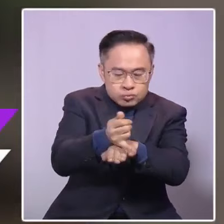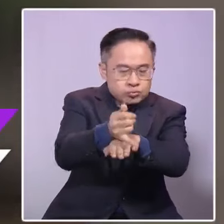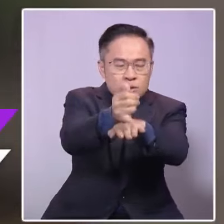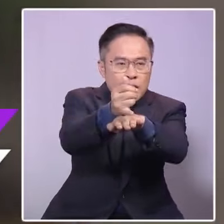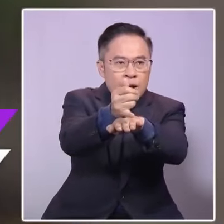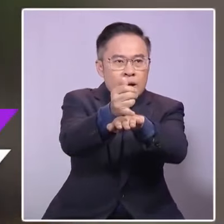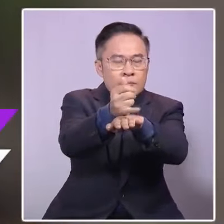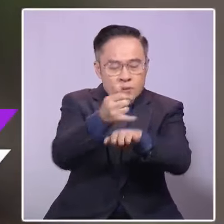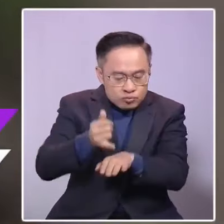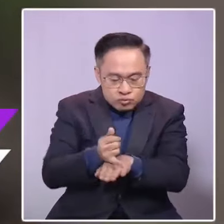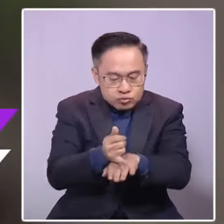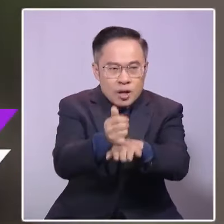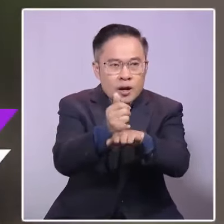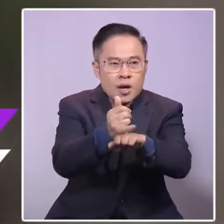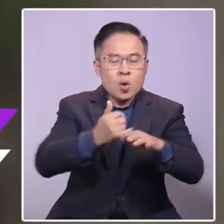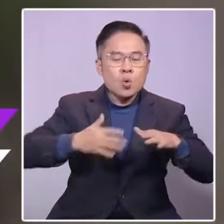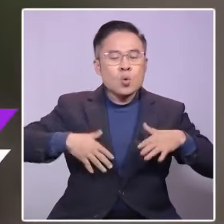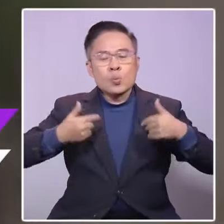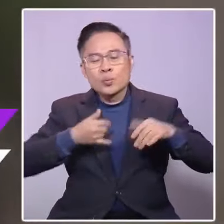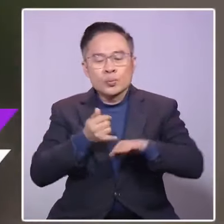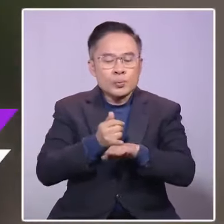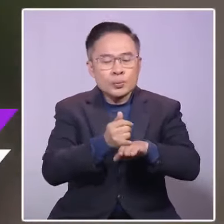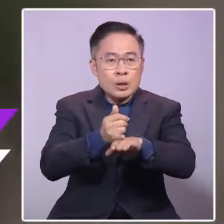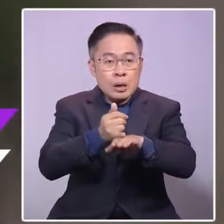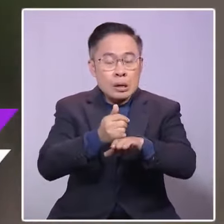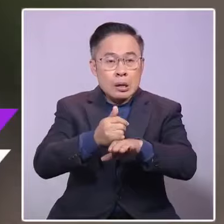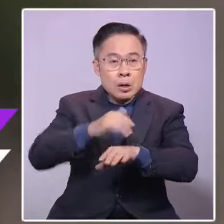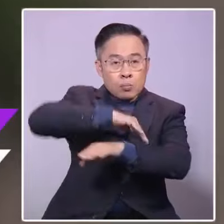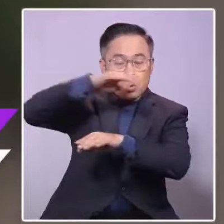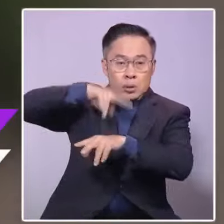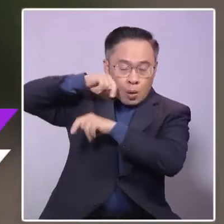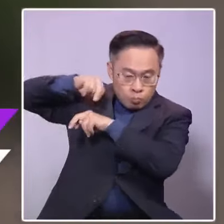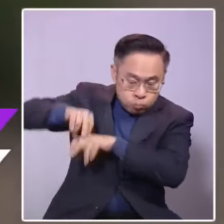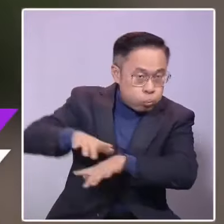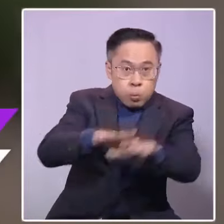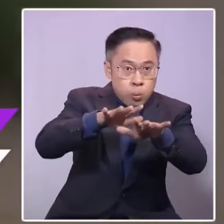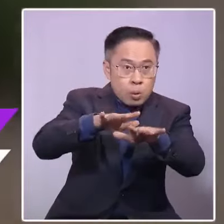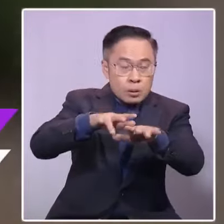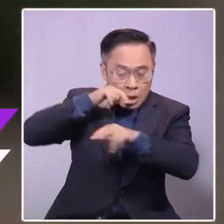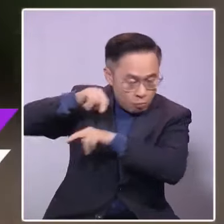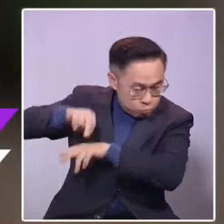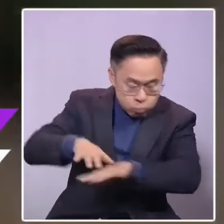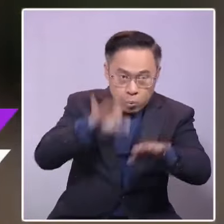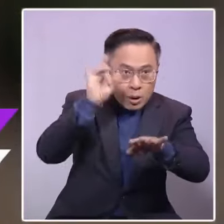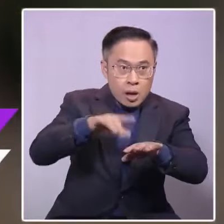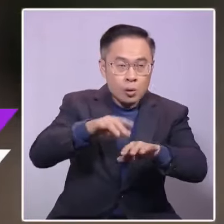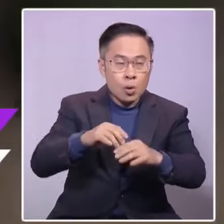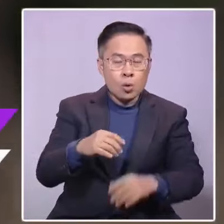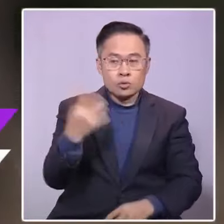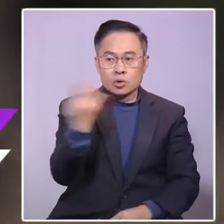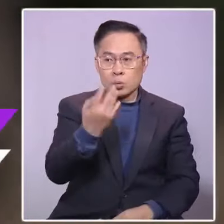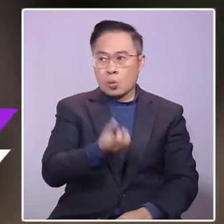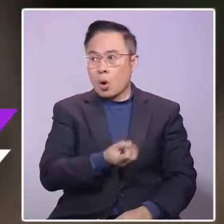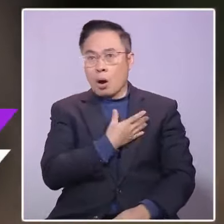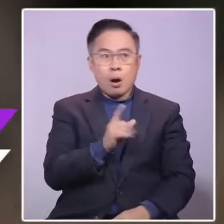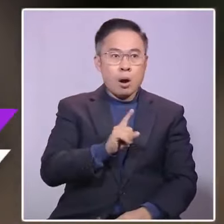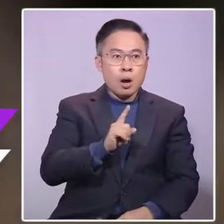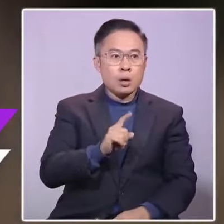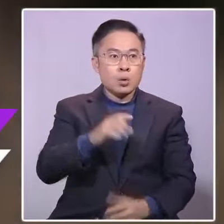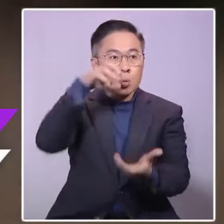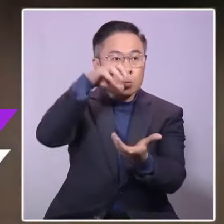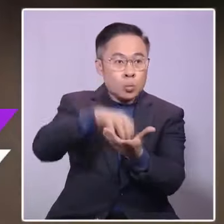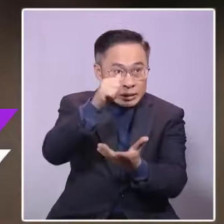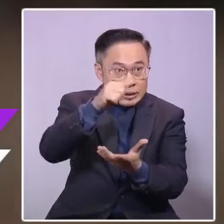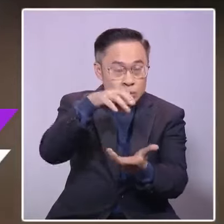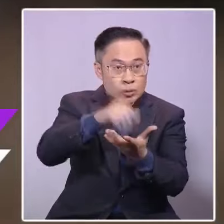นานนะครับอยู่ๆมันเกิดน้ำป่าไหลหลากลงมาครับนี่เดชะบุญมากนะครับที่ทั้ง4คนเนี่ยติดอยู่กล